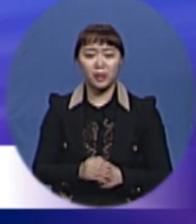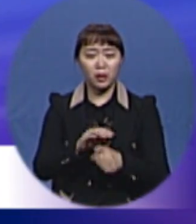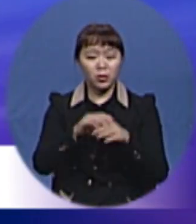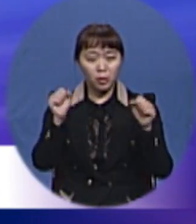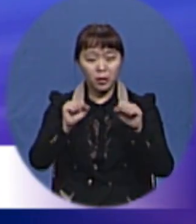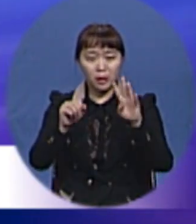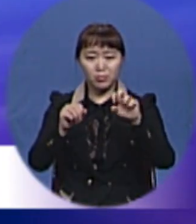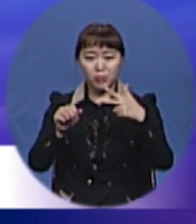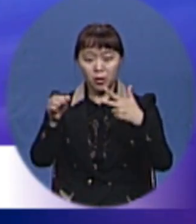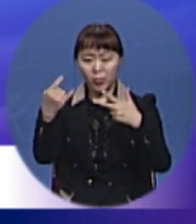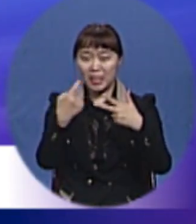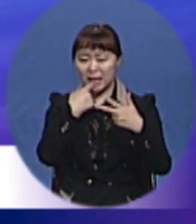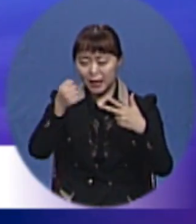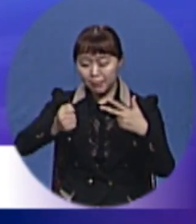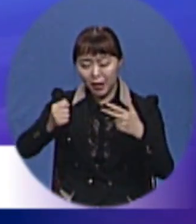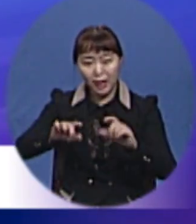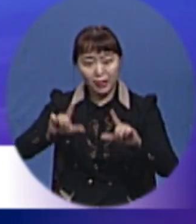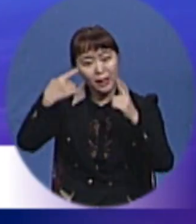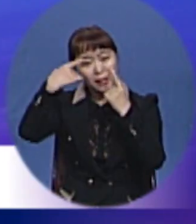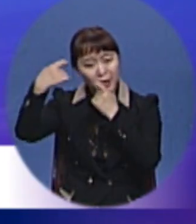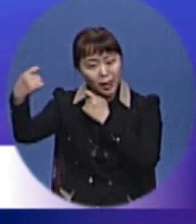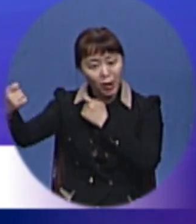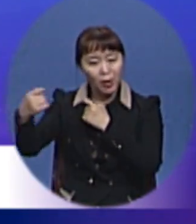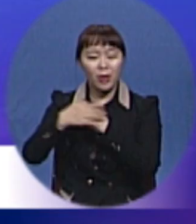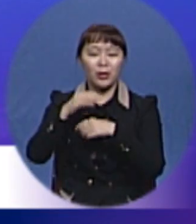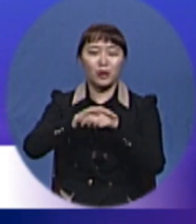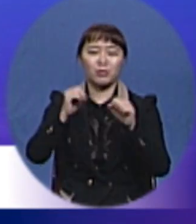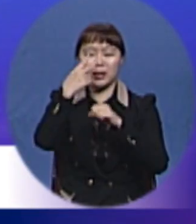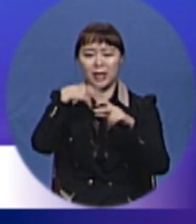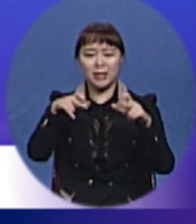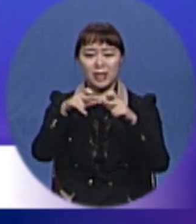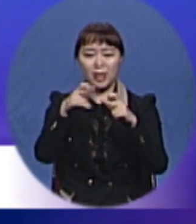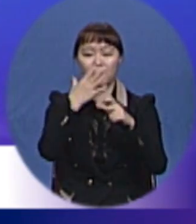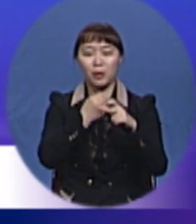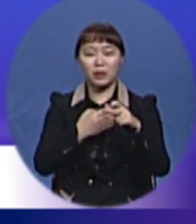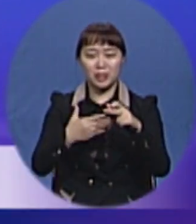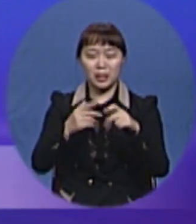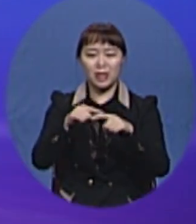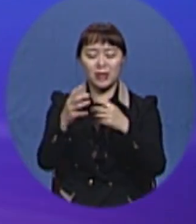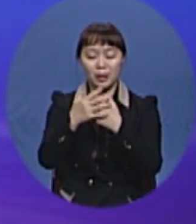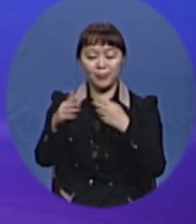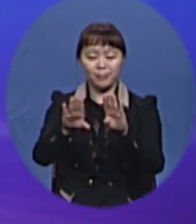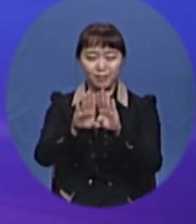경상북도가 제37회 흰지팡이의 날 기념 경북시각장애인복지대회를 개최했습니다.